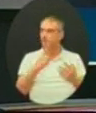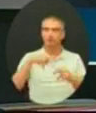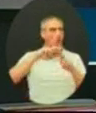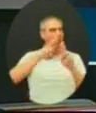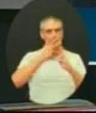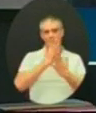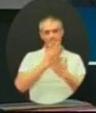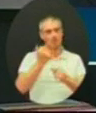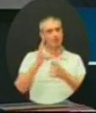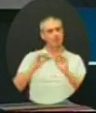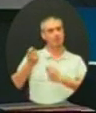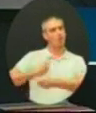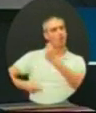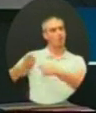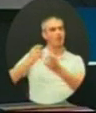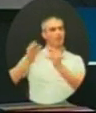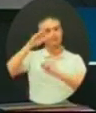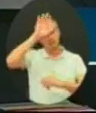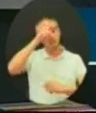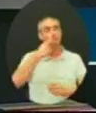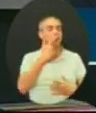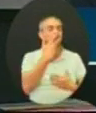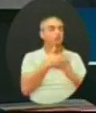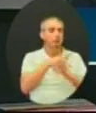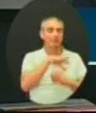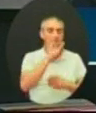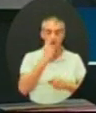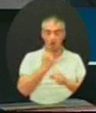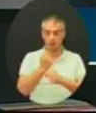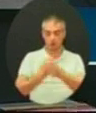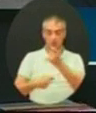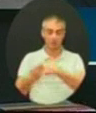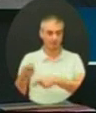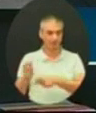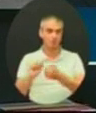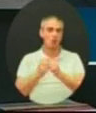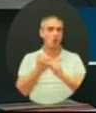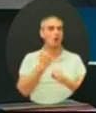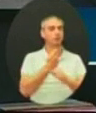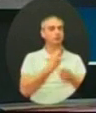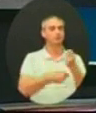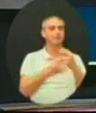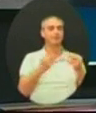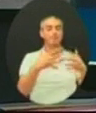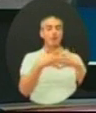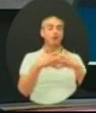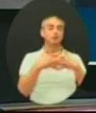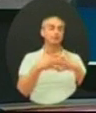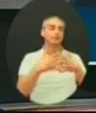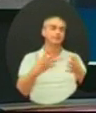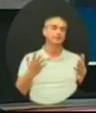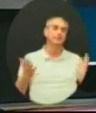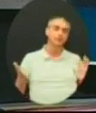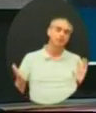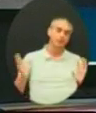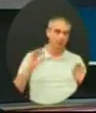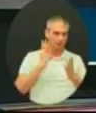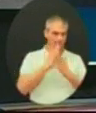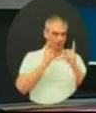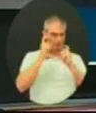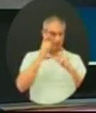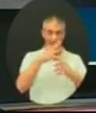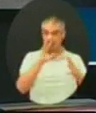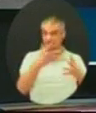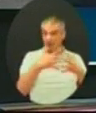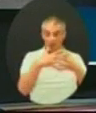כבר עושות עסקים עם איראן, אמרו, בסופו של דבר יצטרכו לבחור בין לעשות עסקים עם איראן, או לעשות עסקים עם ארצות הברית. טוב, פה צריך כבר להרים גבה, אם ארצות